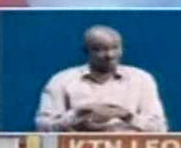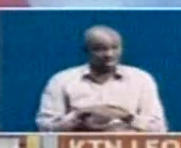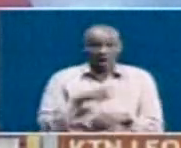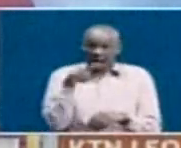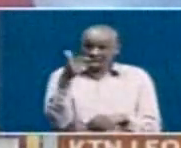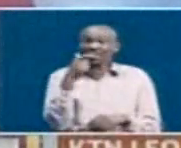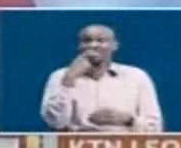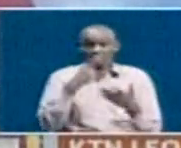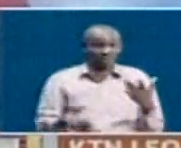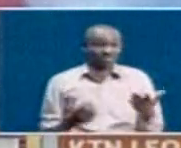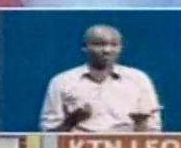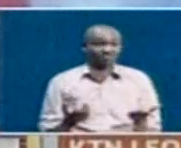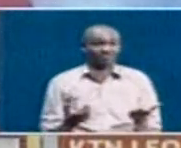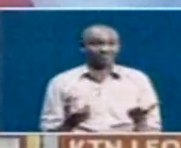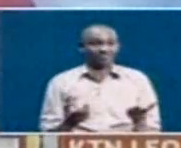hapa ananiambia